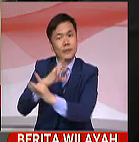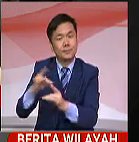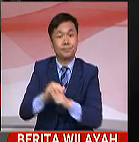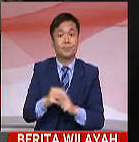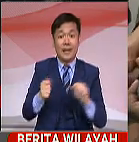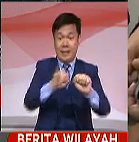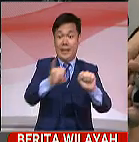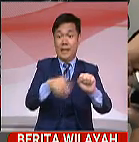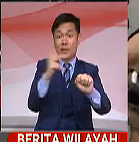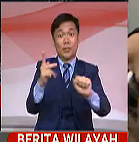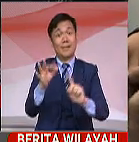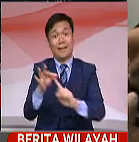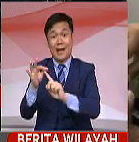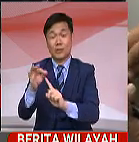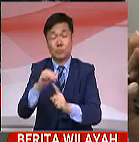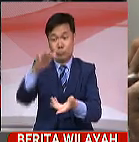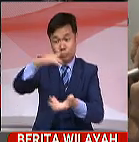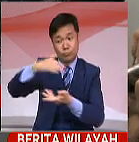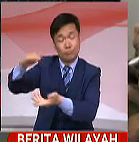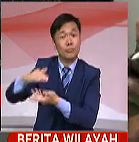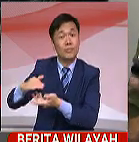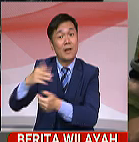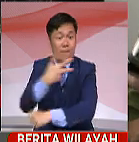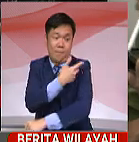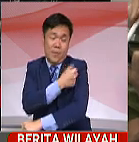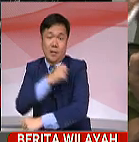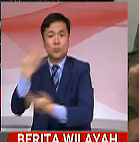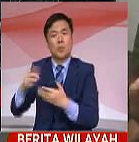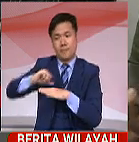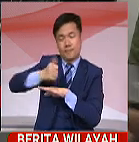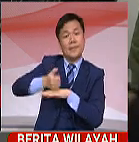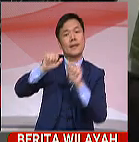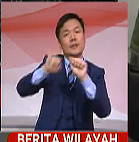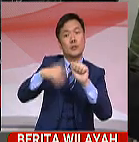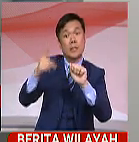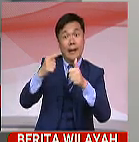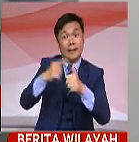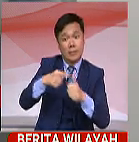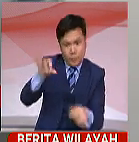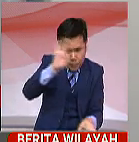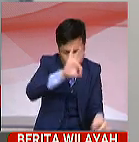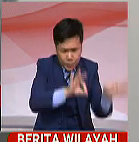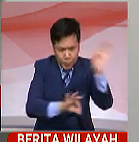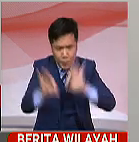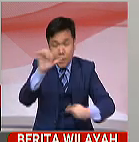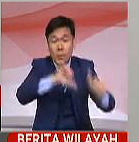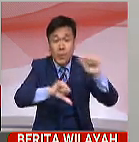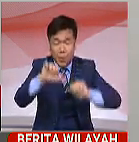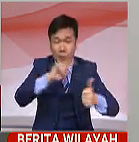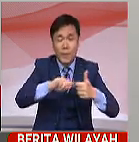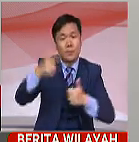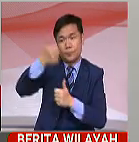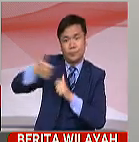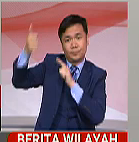meneliti pembekalan vaksin COVID-19 telah ditubuhkan yang terdiri daripada para saintis yang diketuai Profesor Datuk